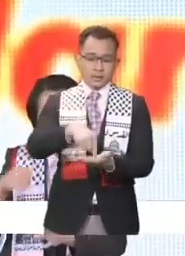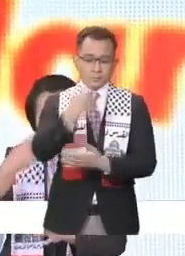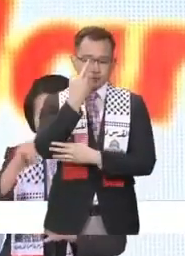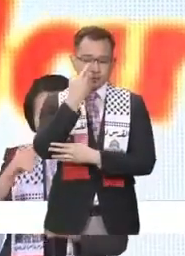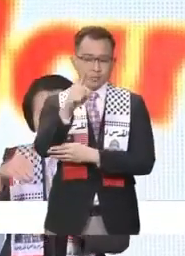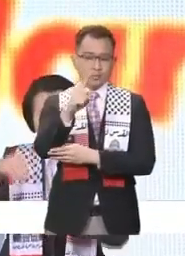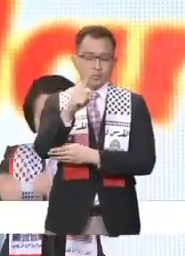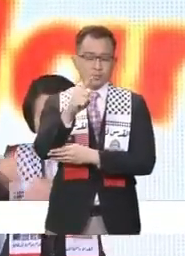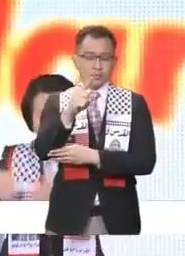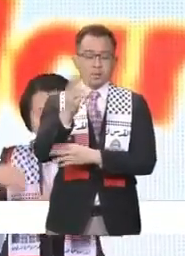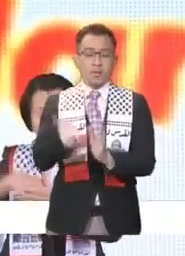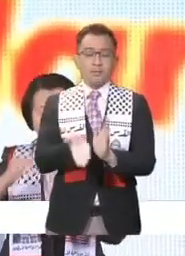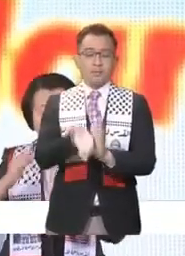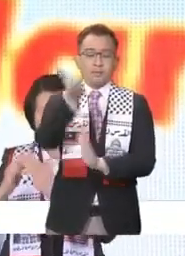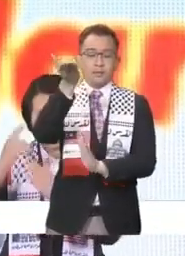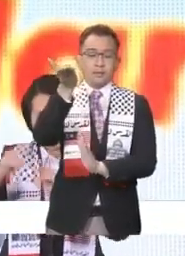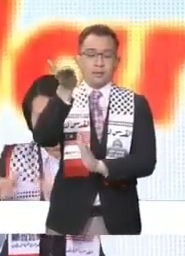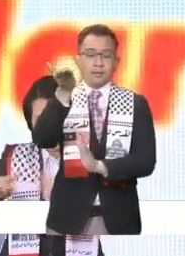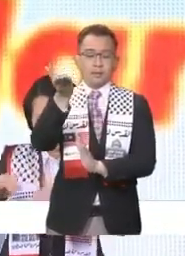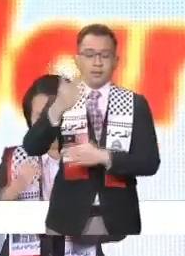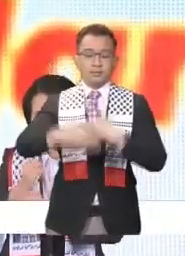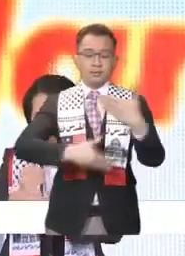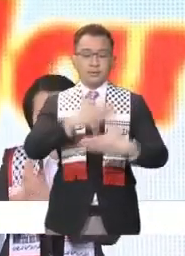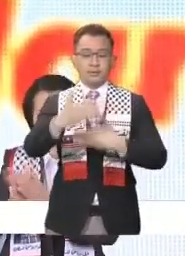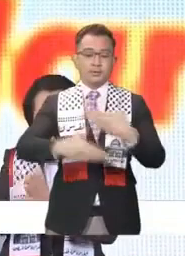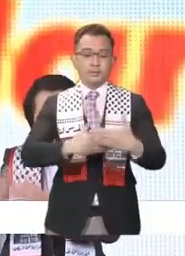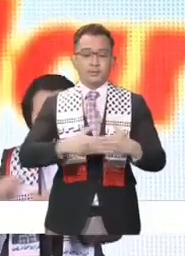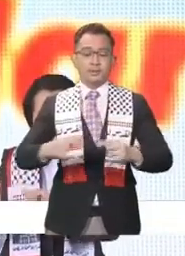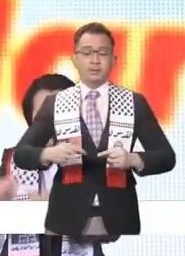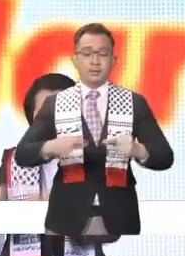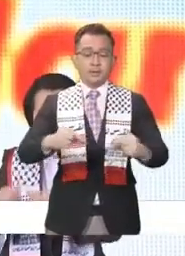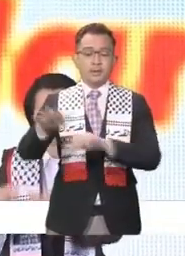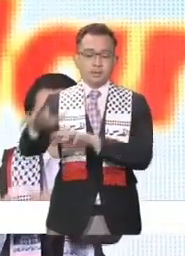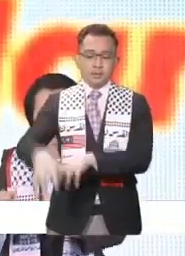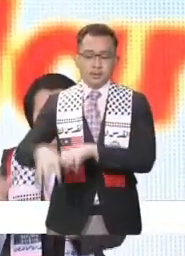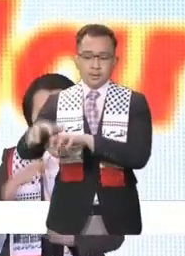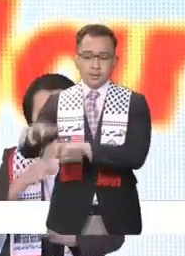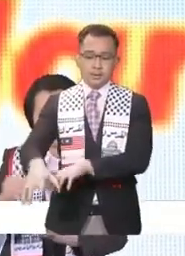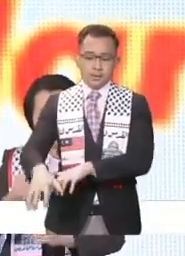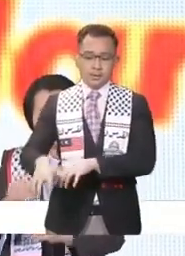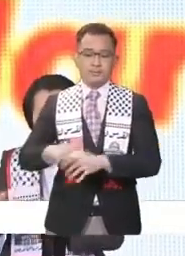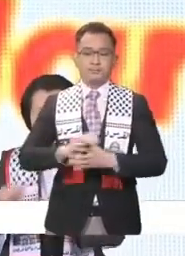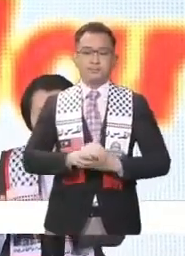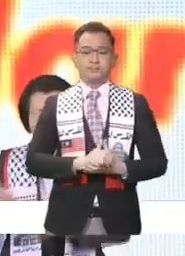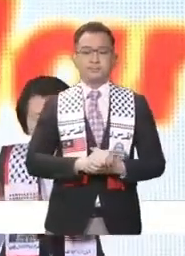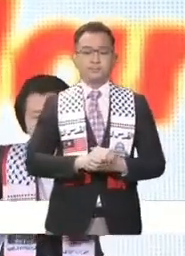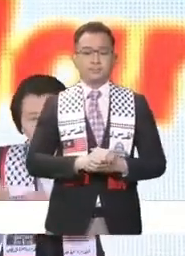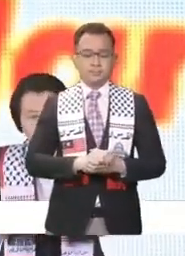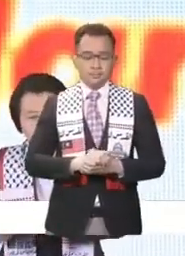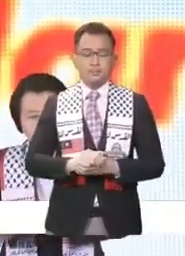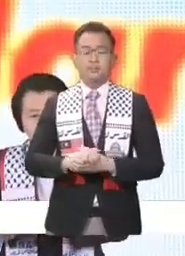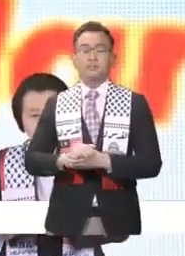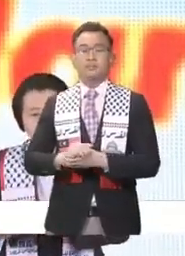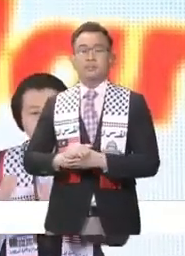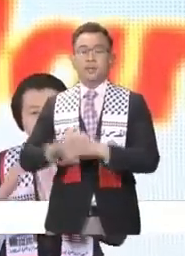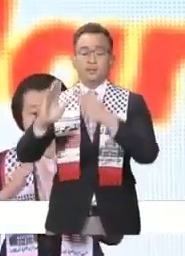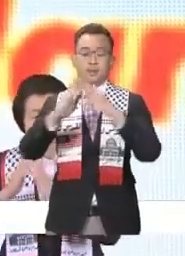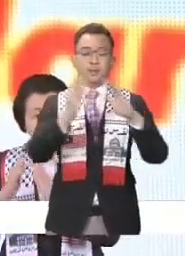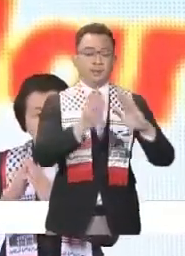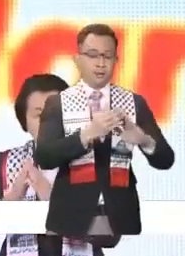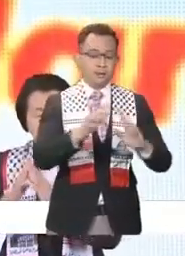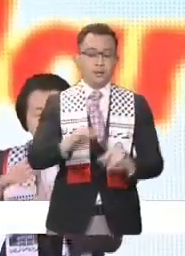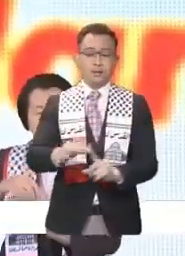untuk meningkatkan produktiviti kegiatan pertanian dan produktif pertanian Bandar